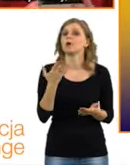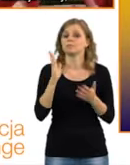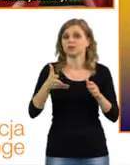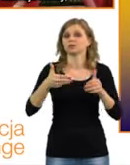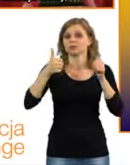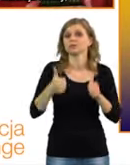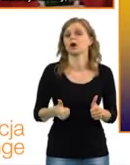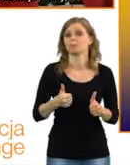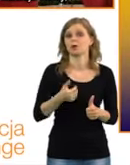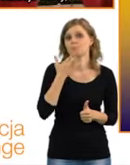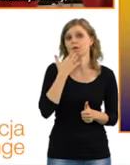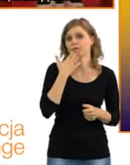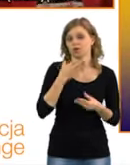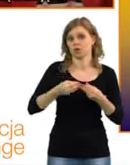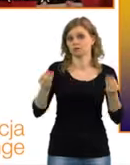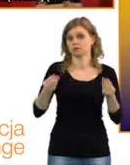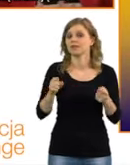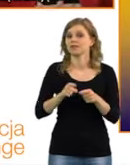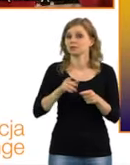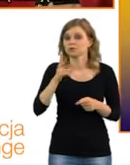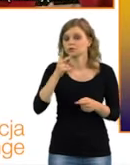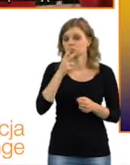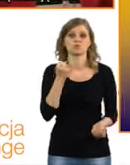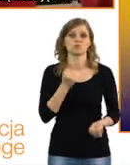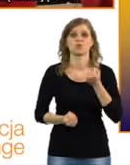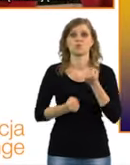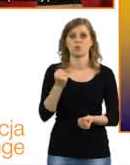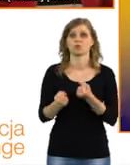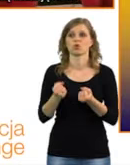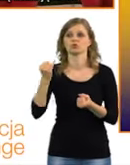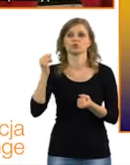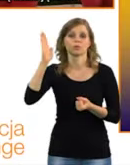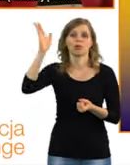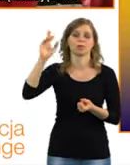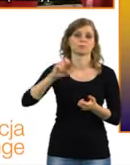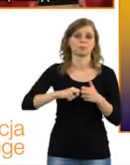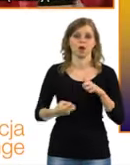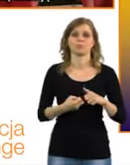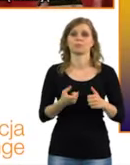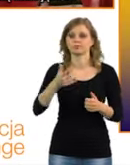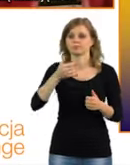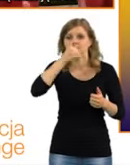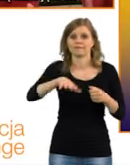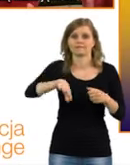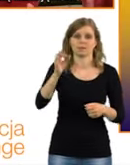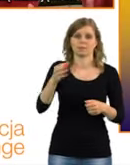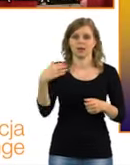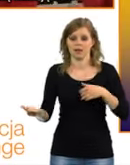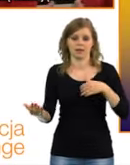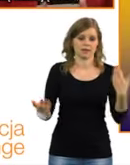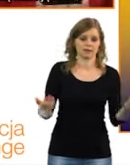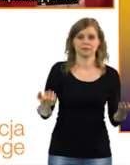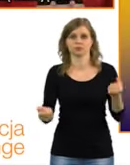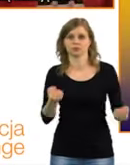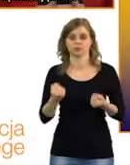do zatrzymania rozwoju mowy i do trudności, które dziecko może później mieć, ponieważ nie będzie w stanie wybrać,